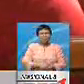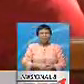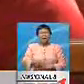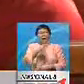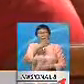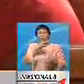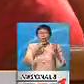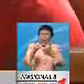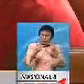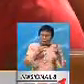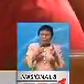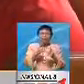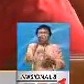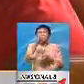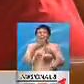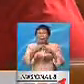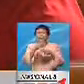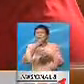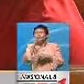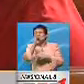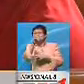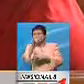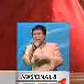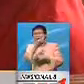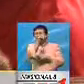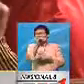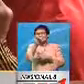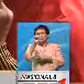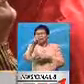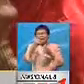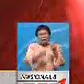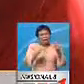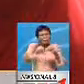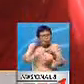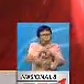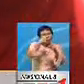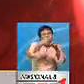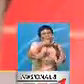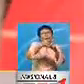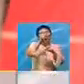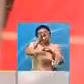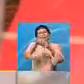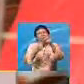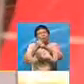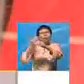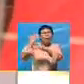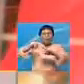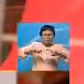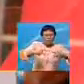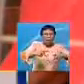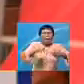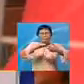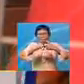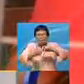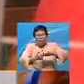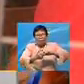menurut Ibu Z si Arfah Abdul Rashid Z dilahirkan tidak cukup bulan 2 tahun lalu menyebabkan dia mengalami